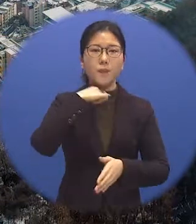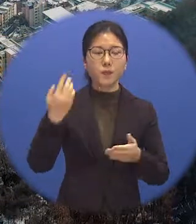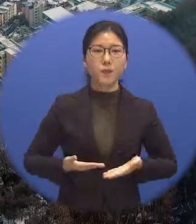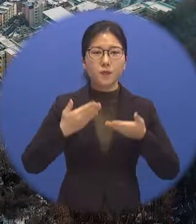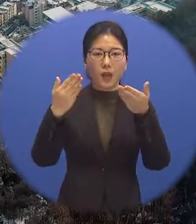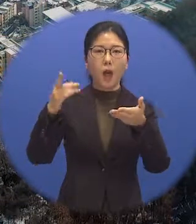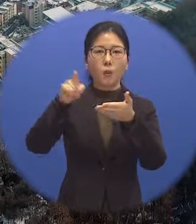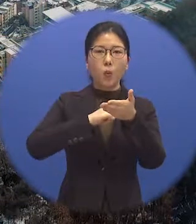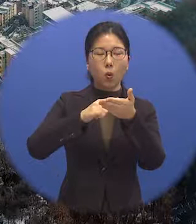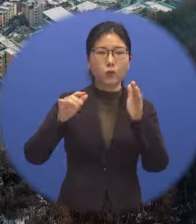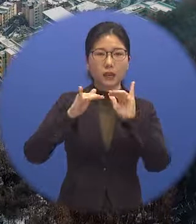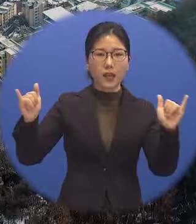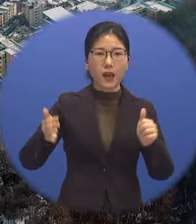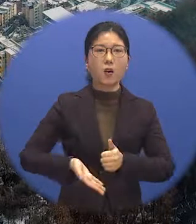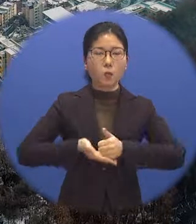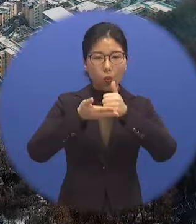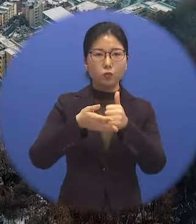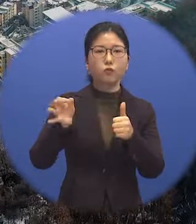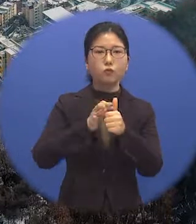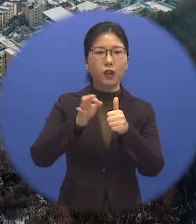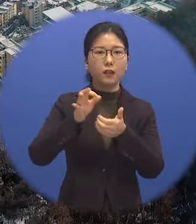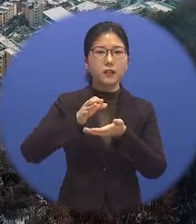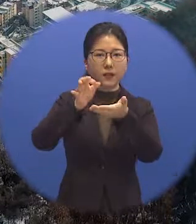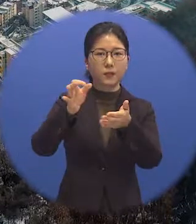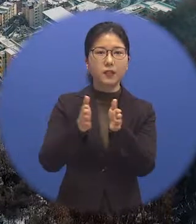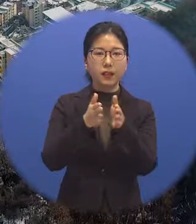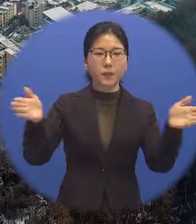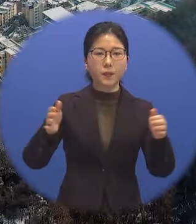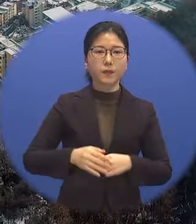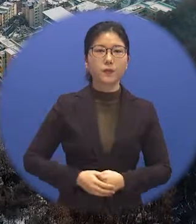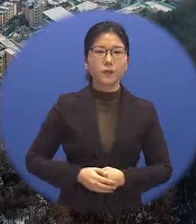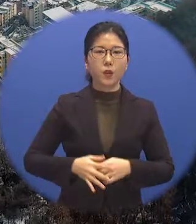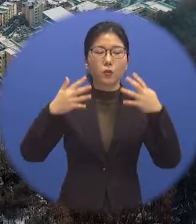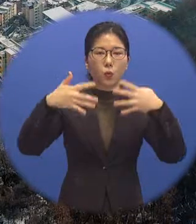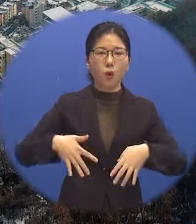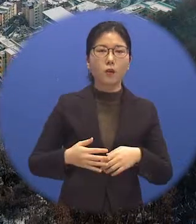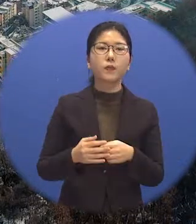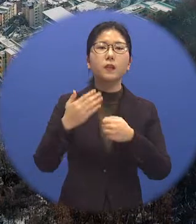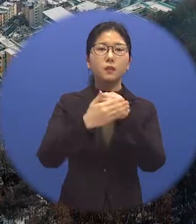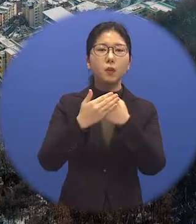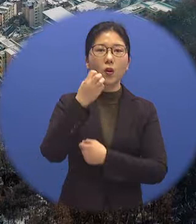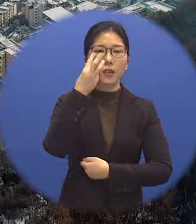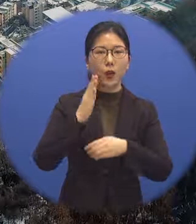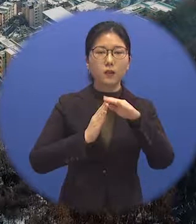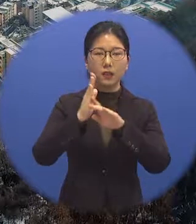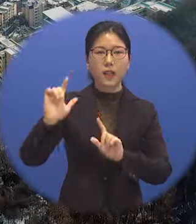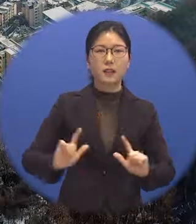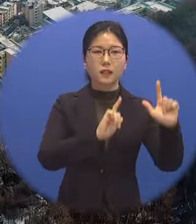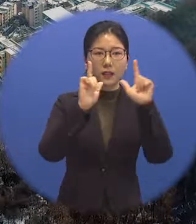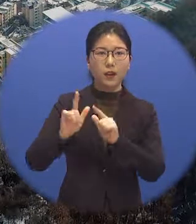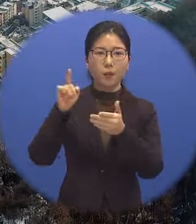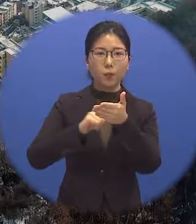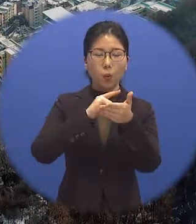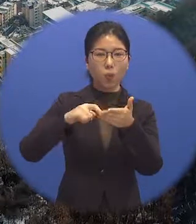헌신한 국가보훈 대상자를 대상으로 보훈 예우수당을 지급합니다. 지급 대상은 은평구에 3개월